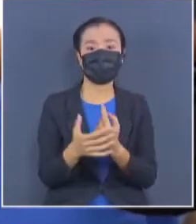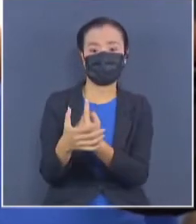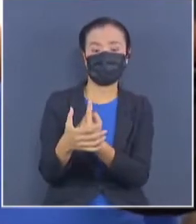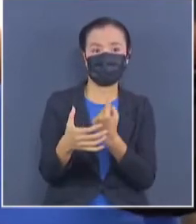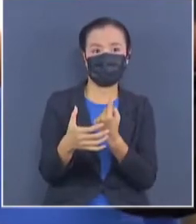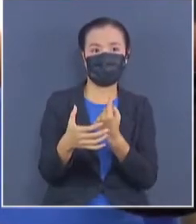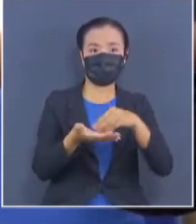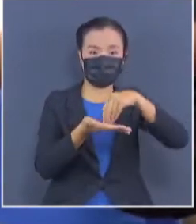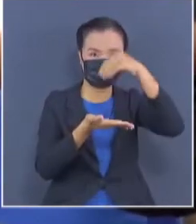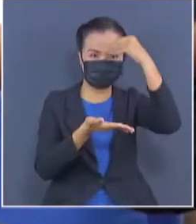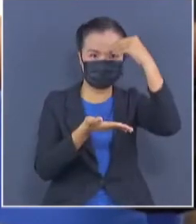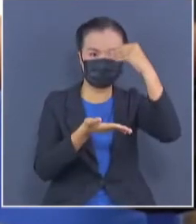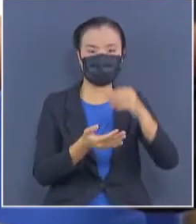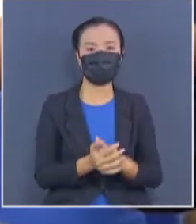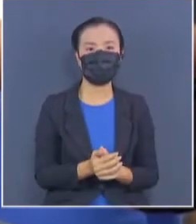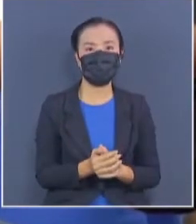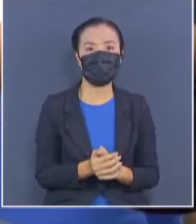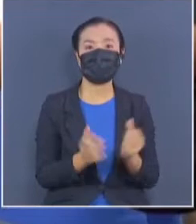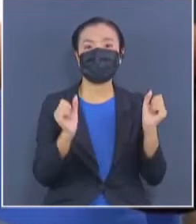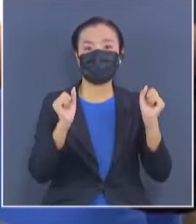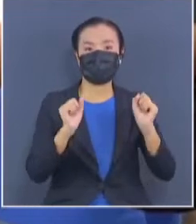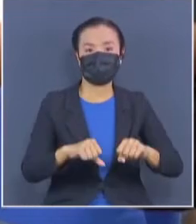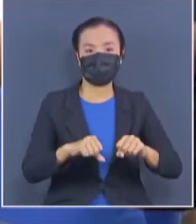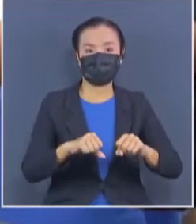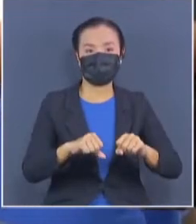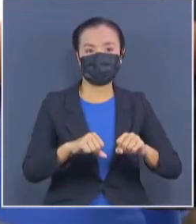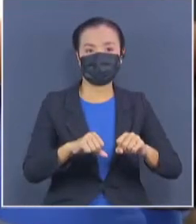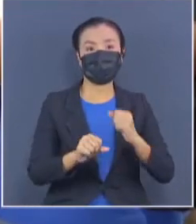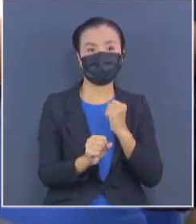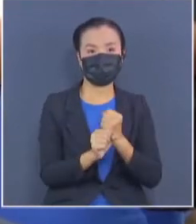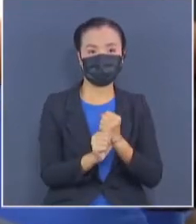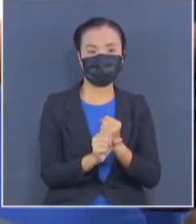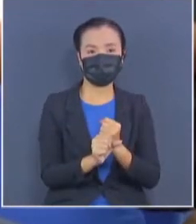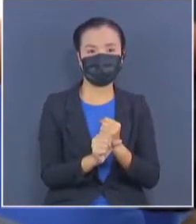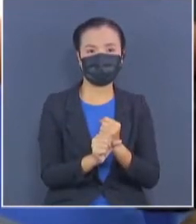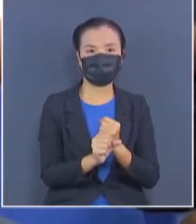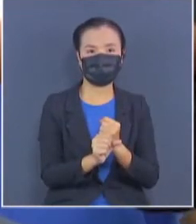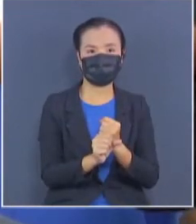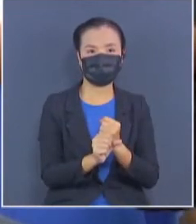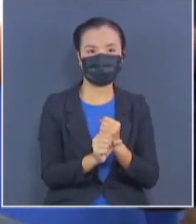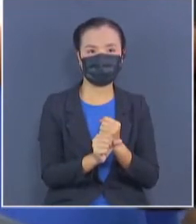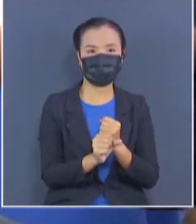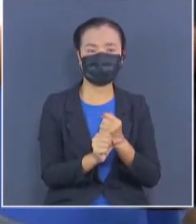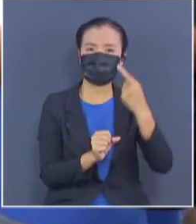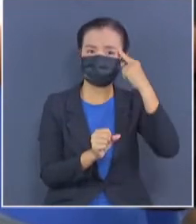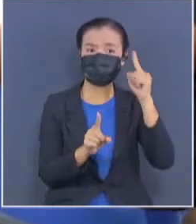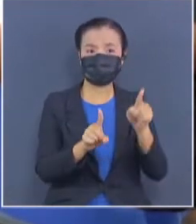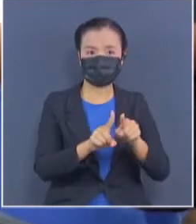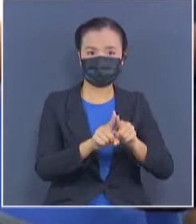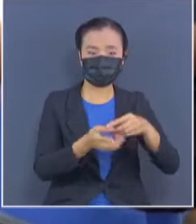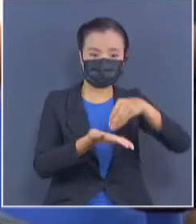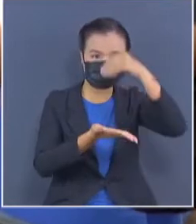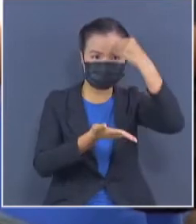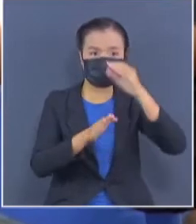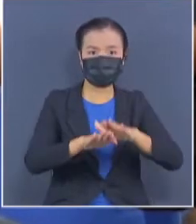แทนนักเรียนด้วยนะครับจึงมีมติว่าจะดำเนินการอ่าเห็นด้วยการสิ่งที่นักเรียน